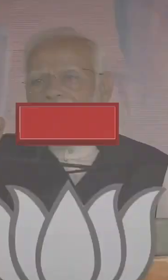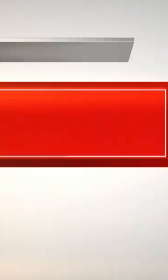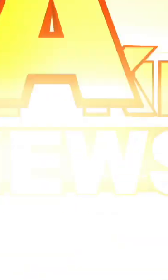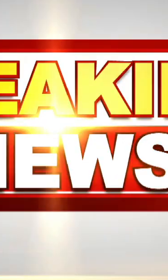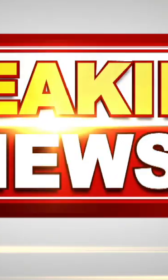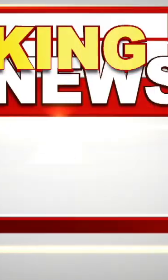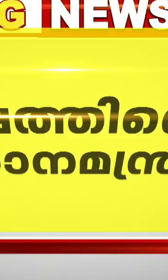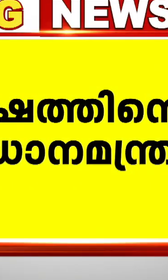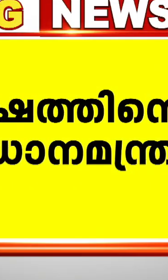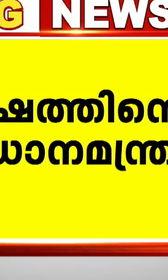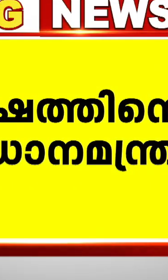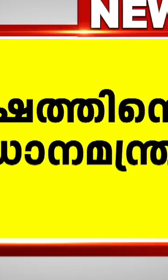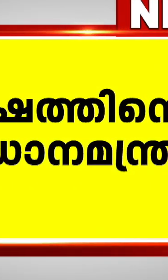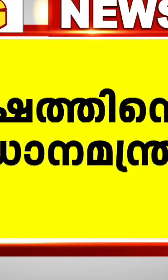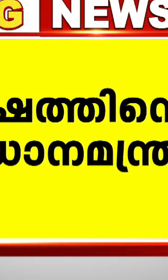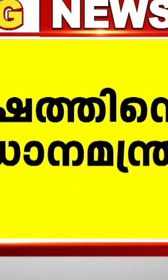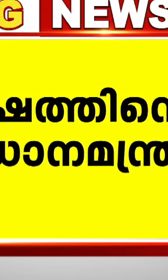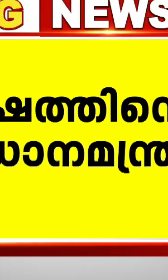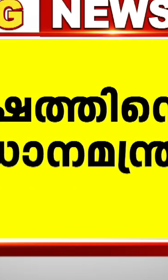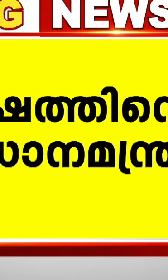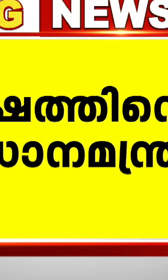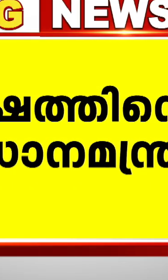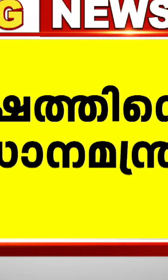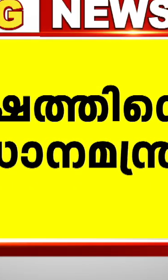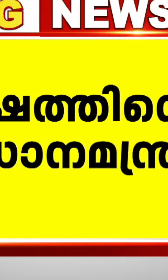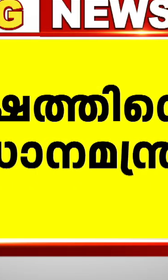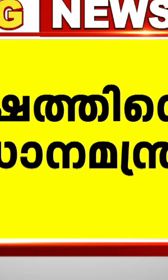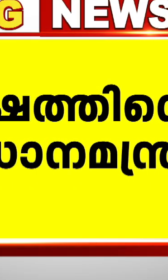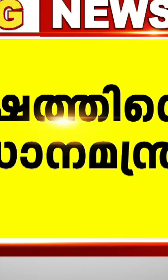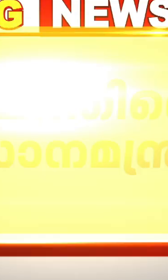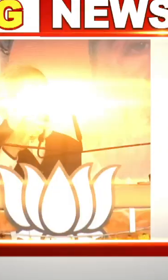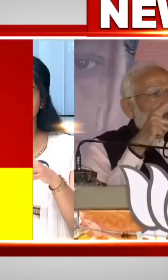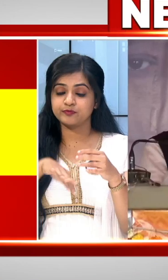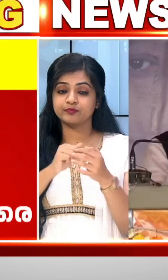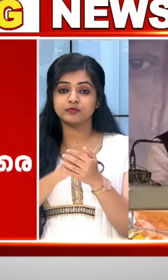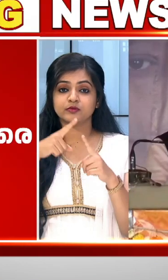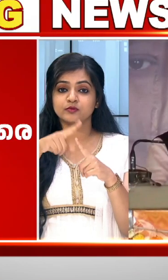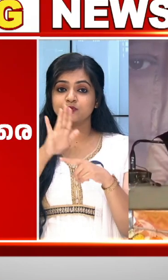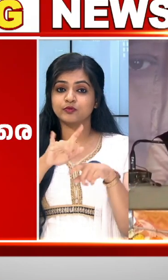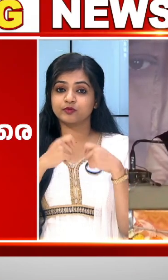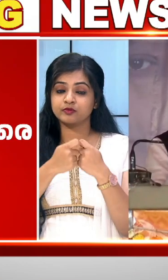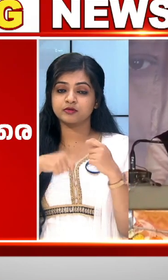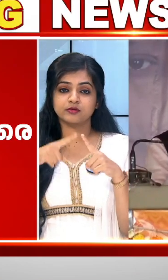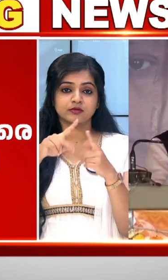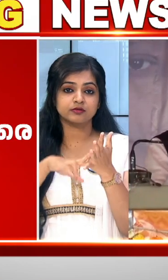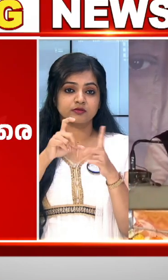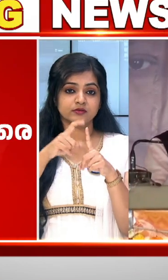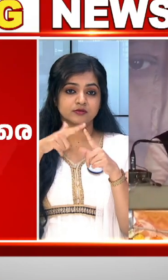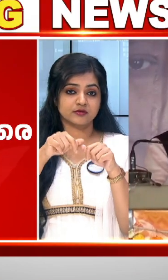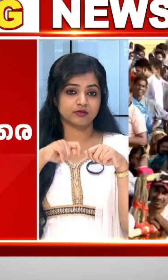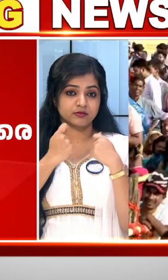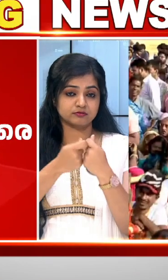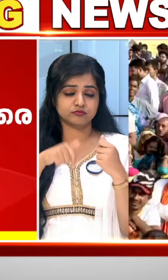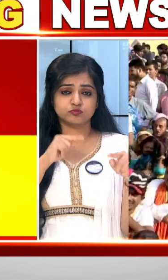നടന്നത്. ഈ റാലിയിൽ വെച്ചാണ് പ്രധാനമന്ത്രി നരേന്ദ്രമോദി തൃണമൂൽ കോൺഗ്രസിനെയും ഇന്ത്യ സഖ്യകക്ഷികളെയും അതിരൂക്ഷമായ ഭാഷയിൽ